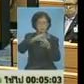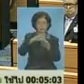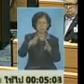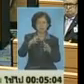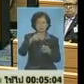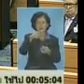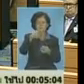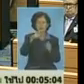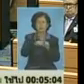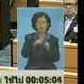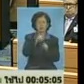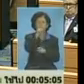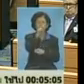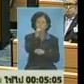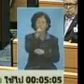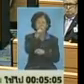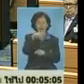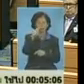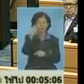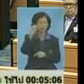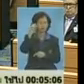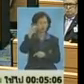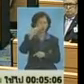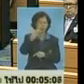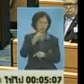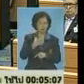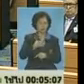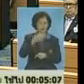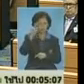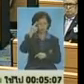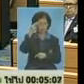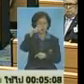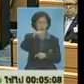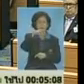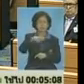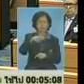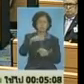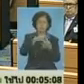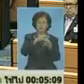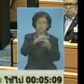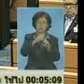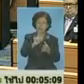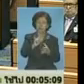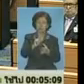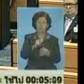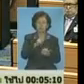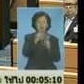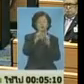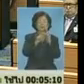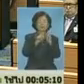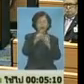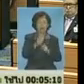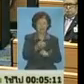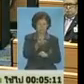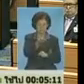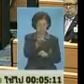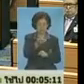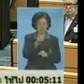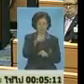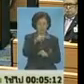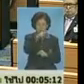พูดอยู่ทุกวันผมก็เลยอยากจะรู้ว่าคุณพงษ์สภัทรเกี่ยวหรือไม่เกี่ยวก็ต้องขออนุญาตถามร้อยตำรวจเฉลิมนะครับในฐานะที่ดูแลสต